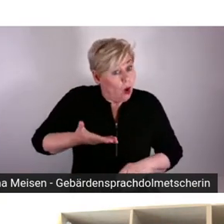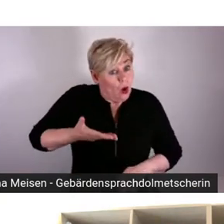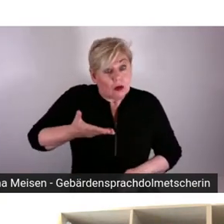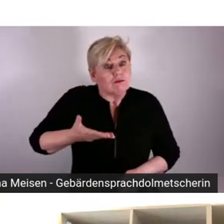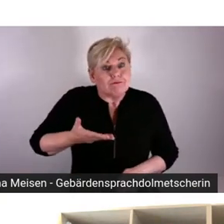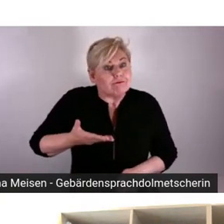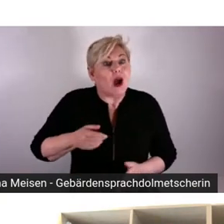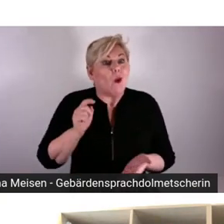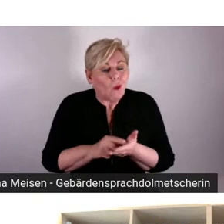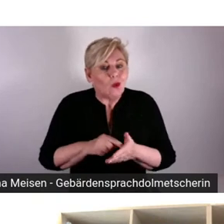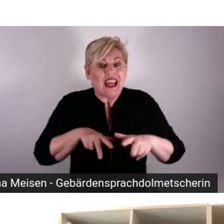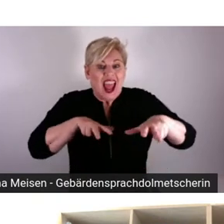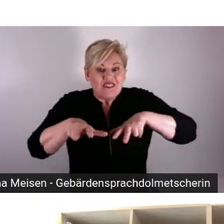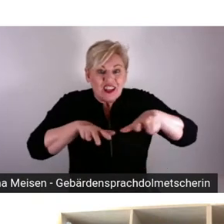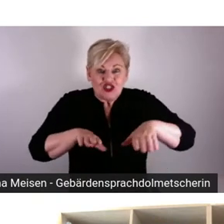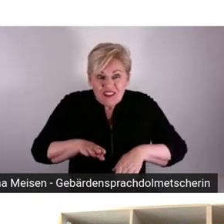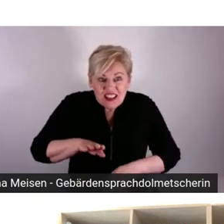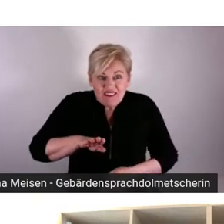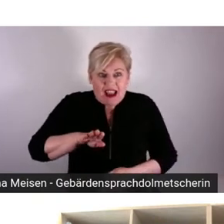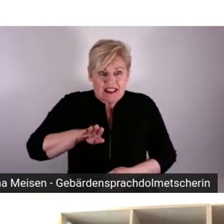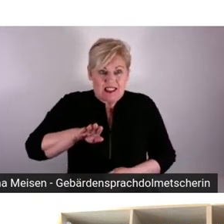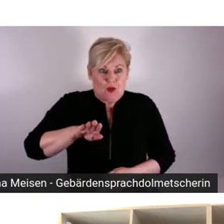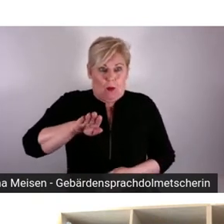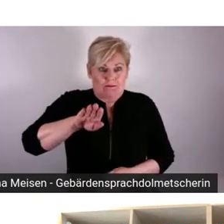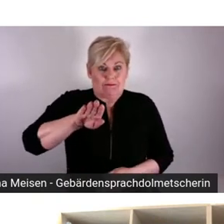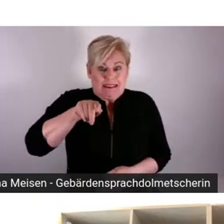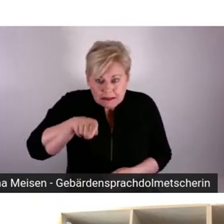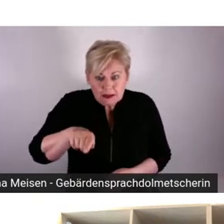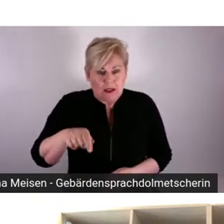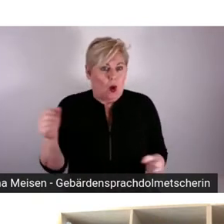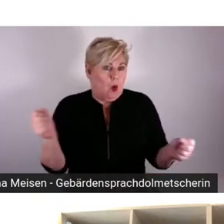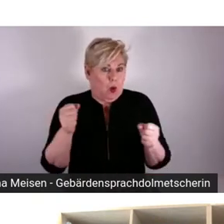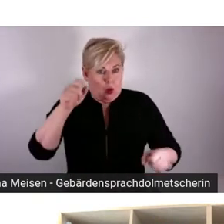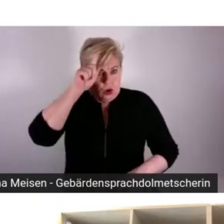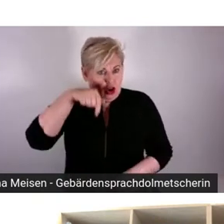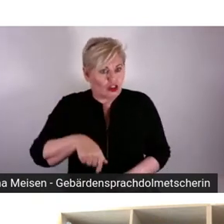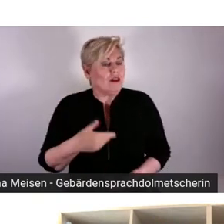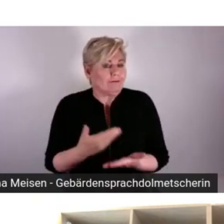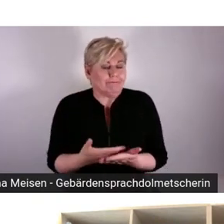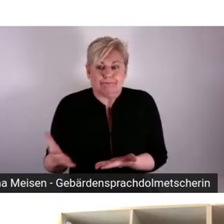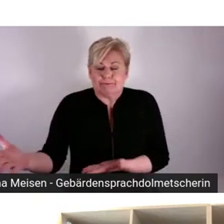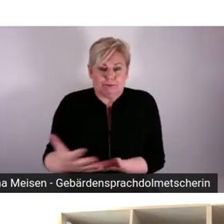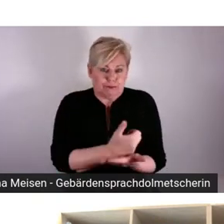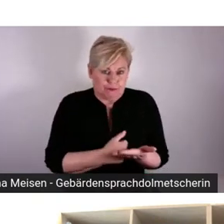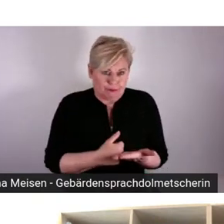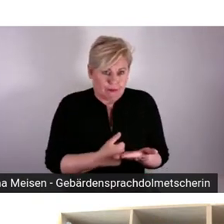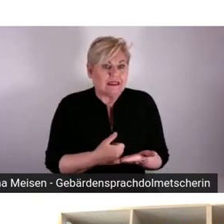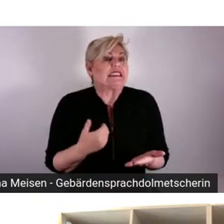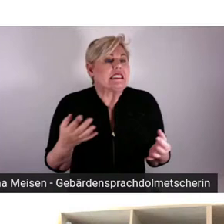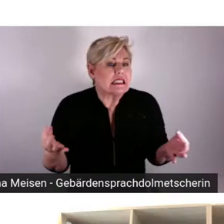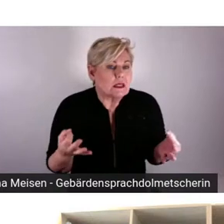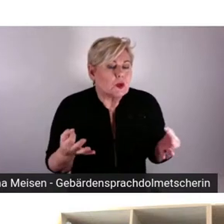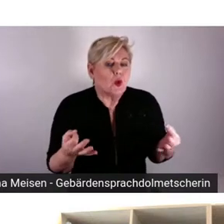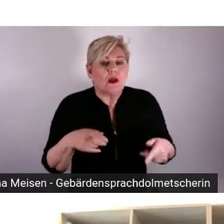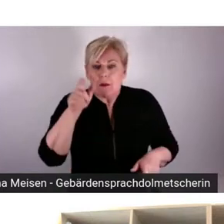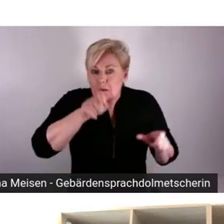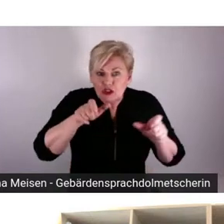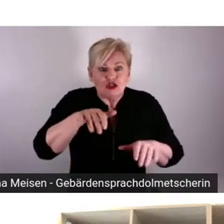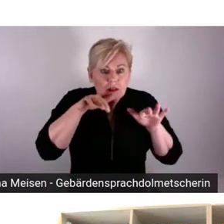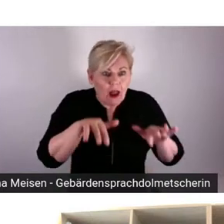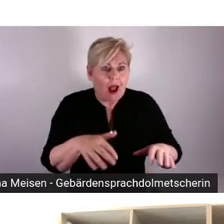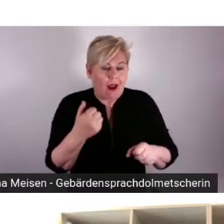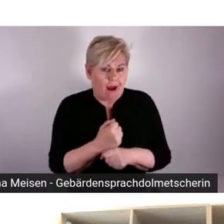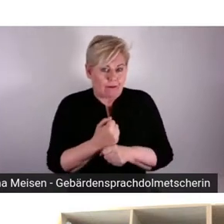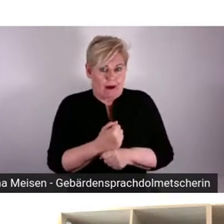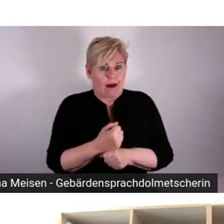dass das Wirtschaftswachstum so enorm war in Deutschland. Und das hat was damit zu tun, dass die Menschen Arbeit hatten und das